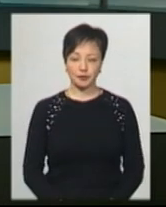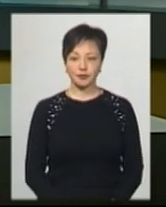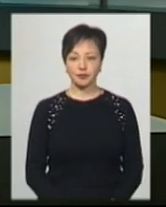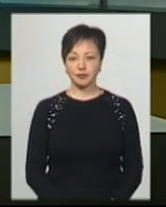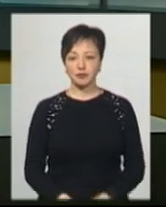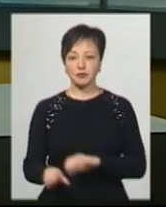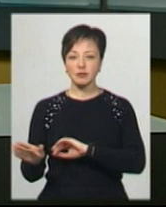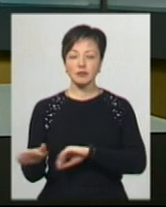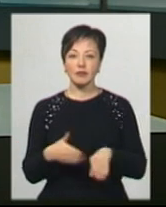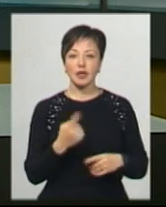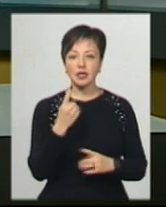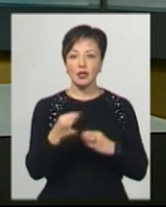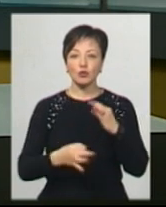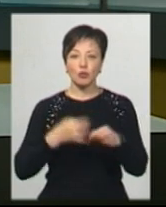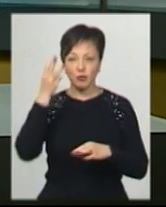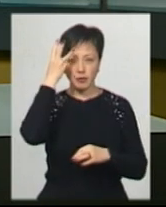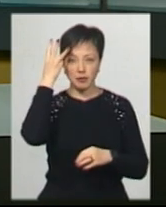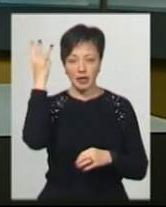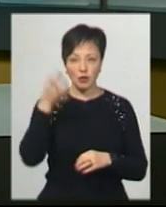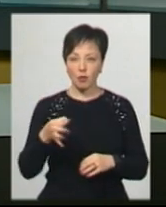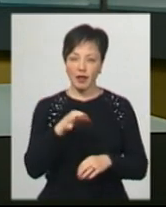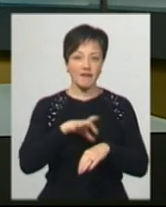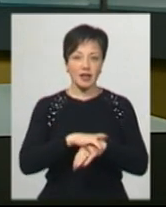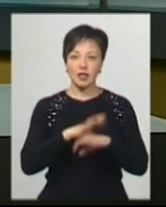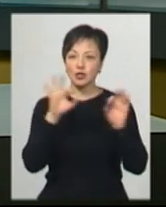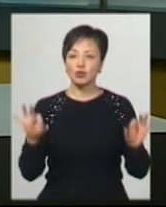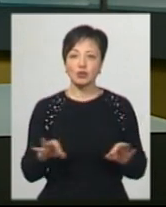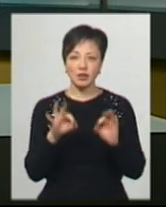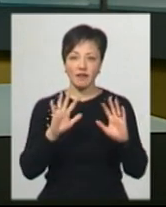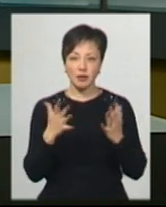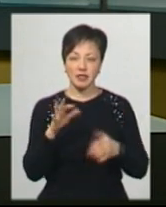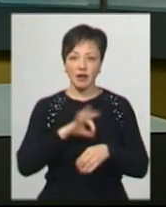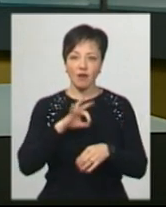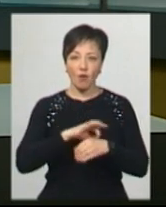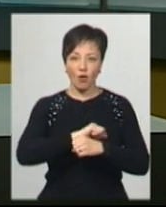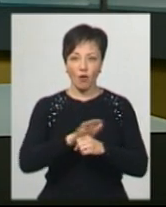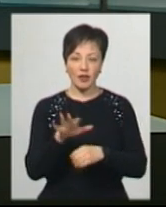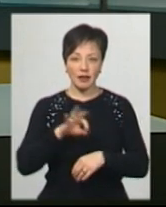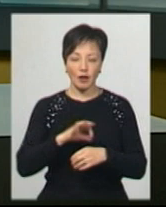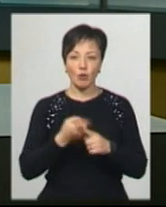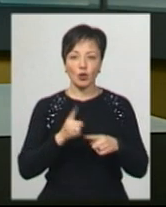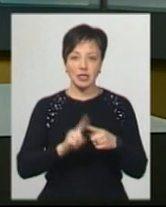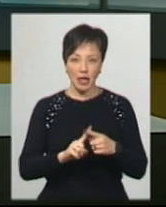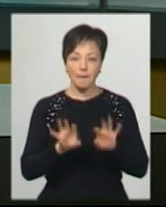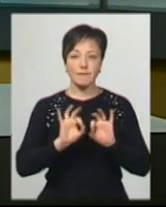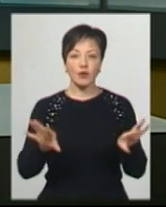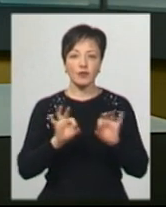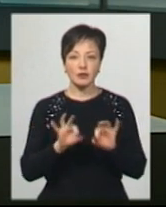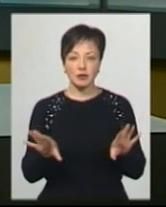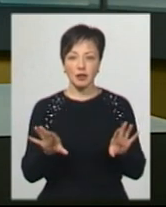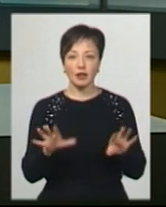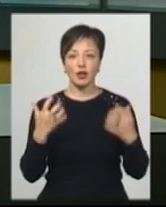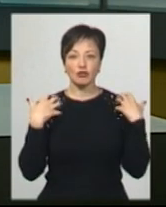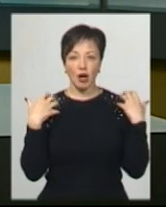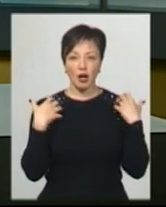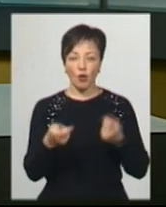За думу в Хмельницькій області не було виявлено жодного випадку захворювання на ковід-19. Про це Суспільному розповіла